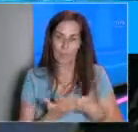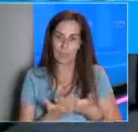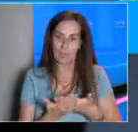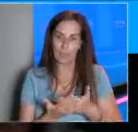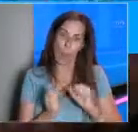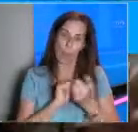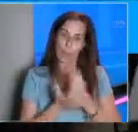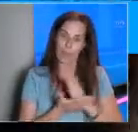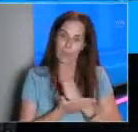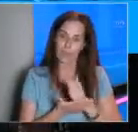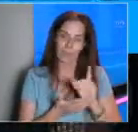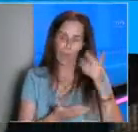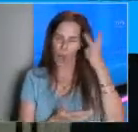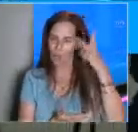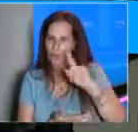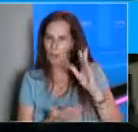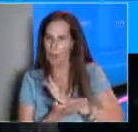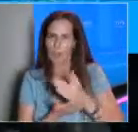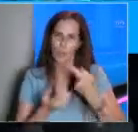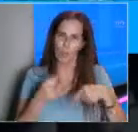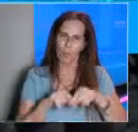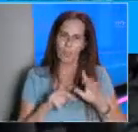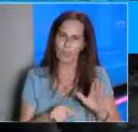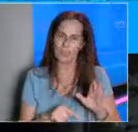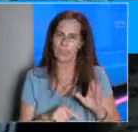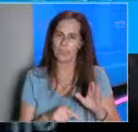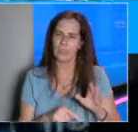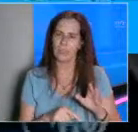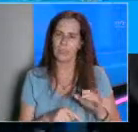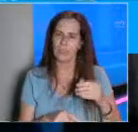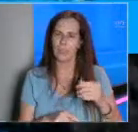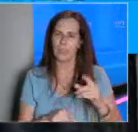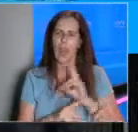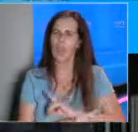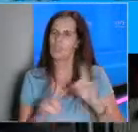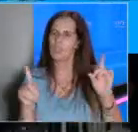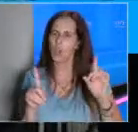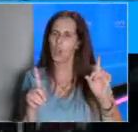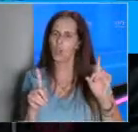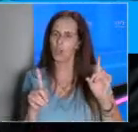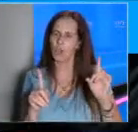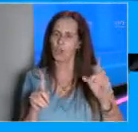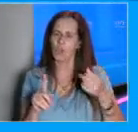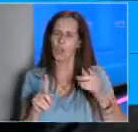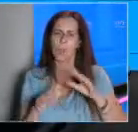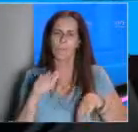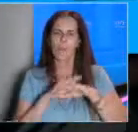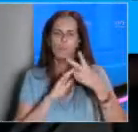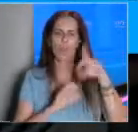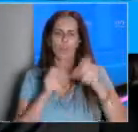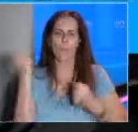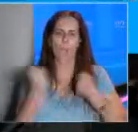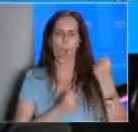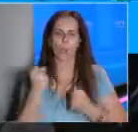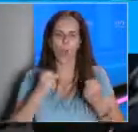או החליט, כי כבר אף אחד לא מבין מי מחליט פה את ההחלטות, לאסור נסיעת יותר משני נוסעים ברכב.